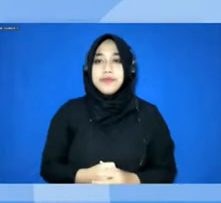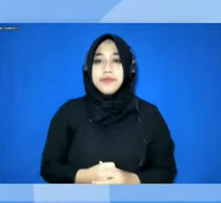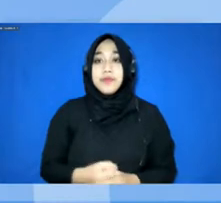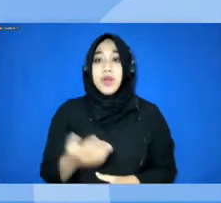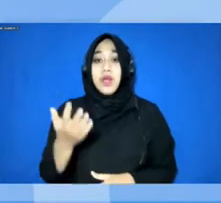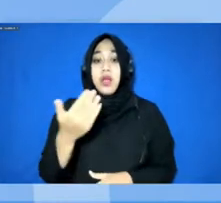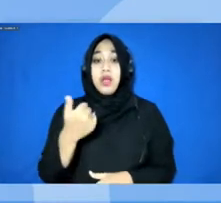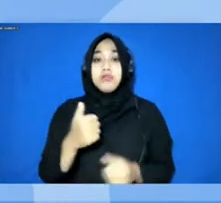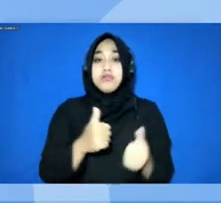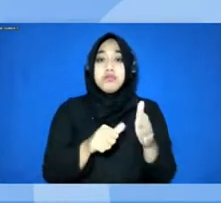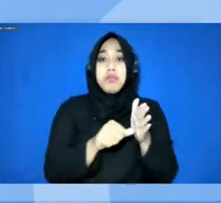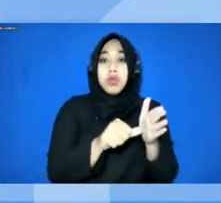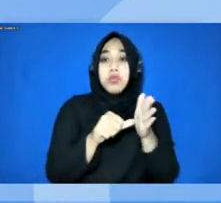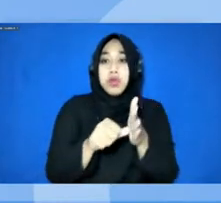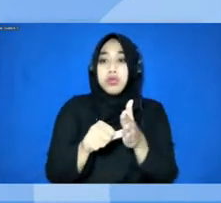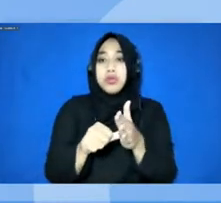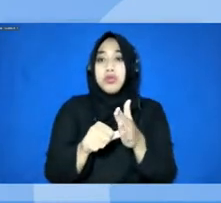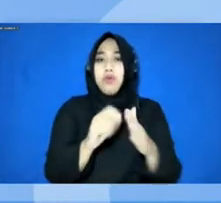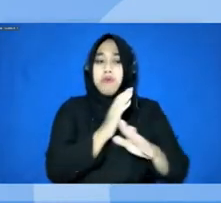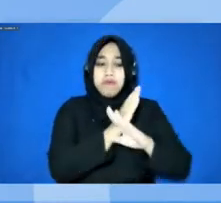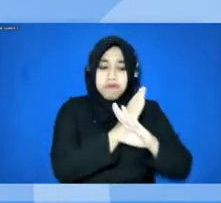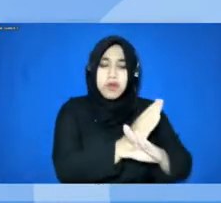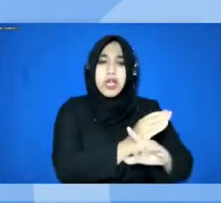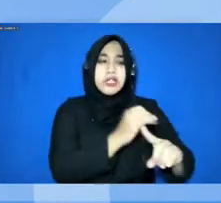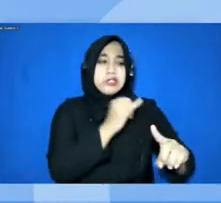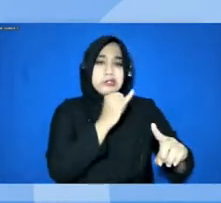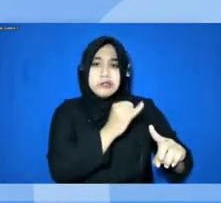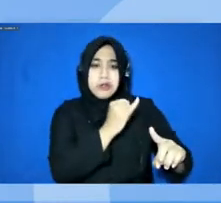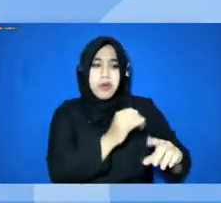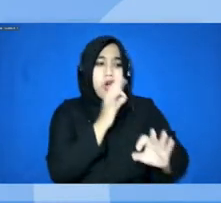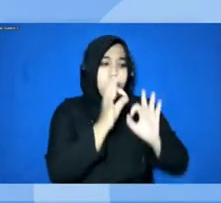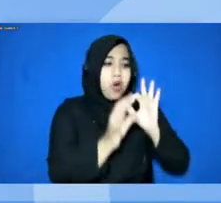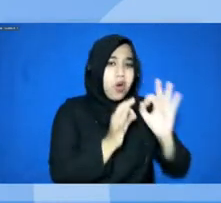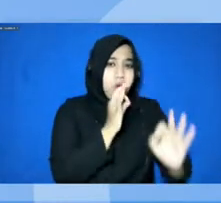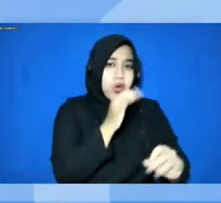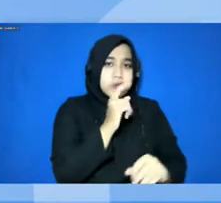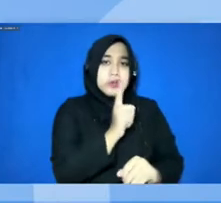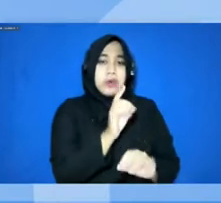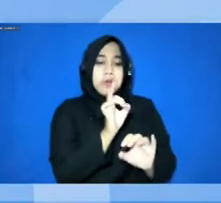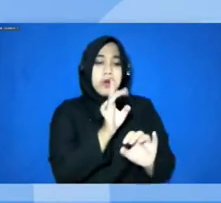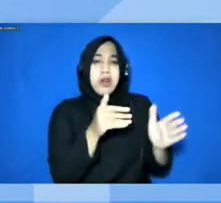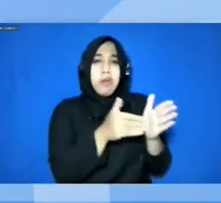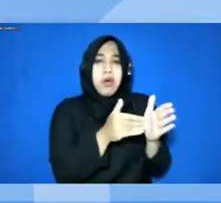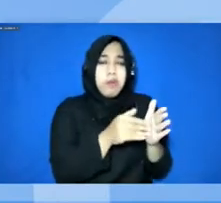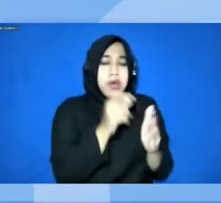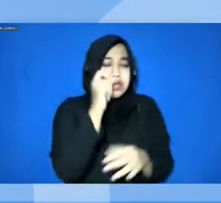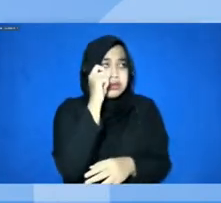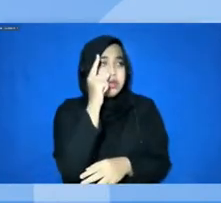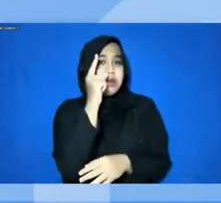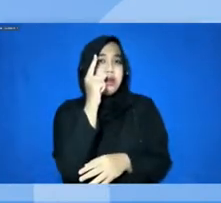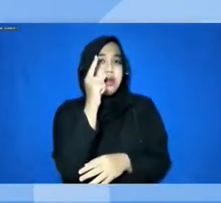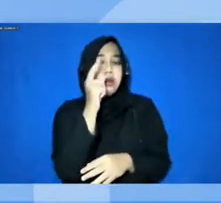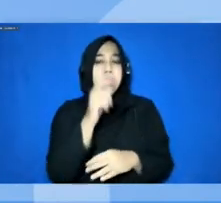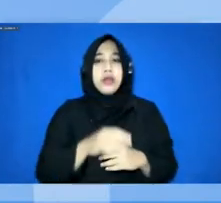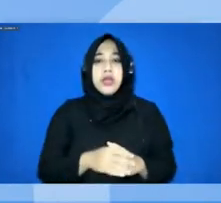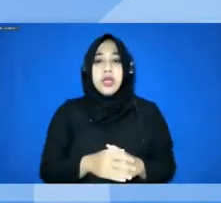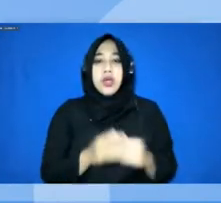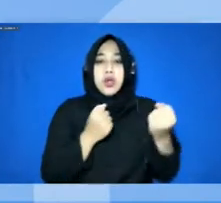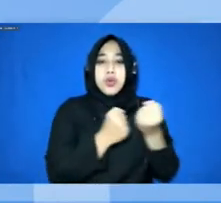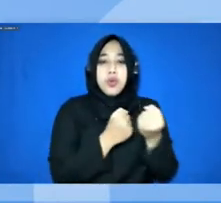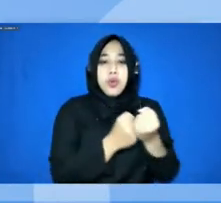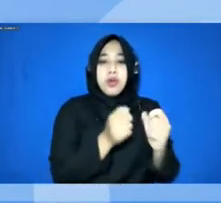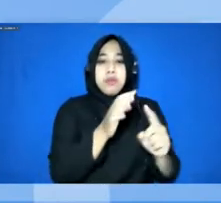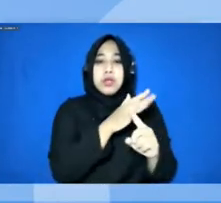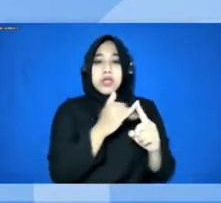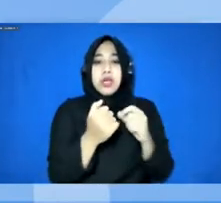Mari bahu-membahu untuk memerangi stigma, hoax, dan faktor-faktor lain yang menghambat kesadaran dan dukungan masyarakat